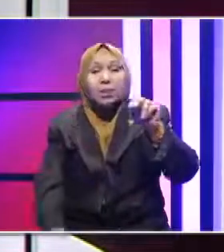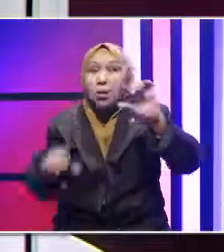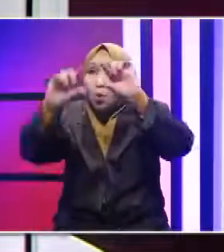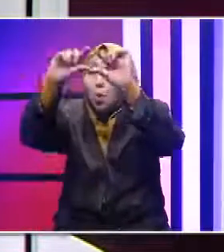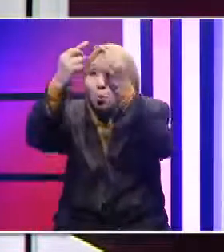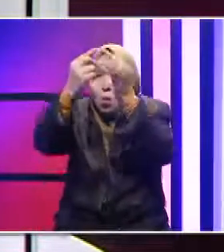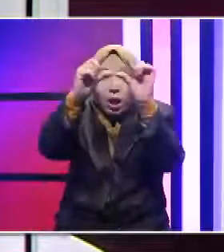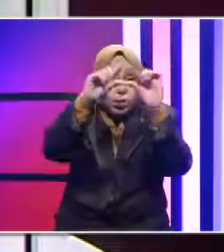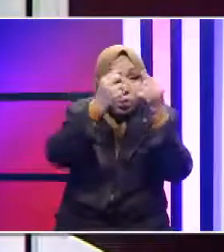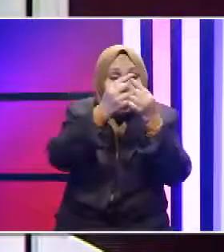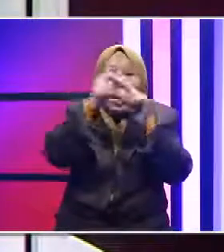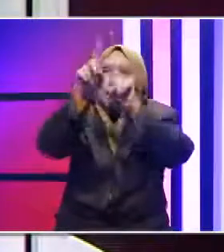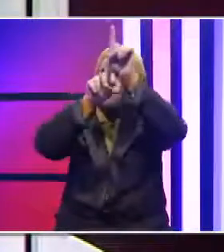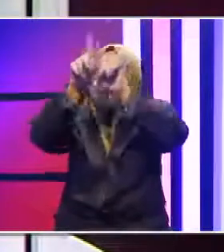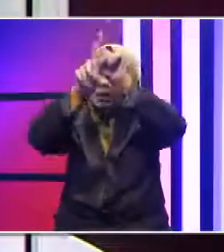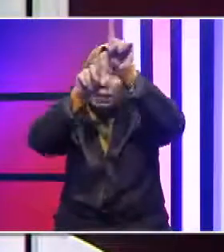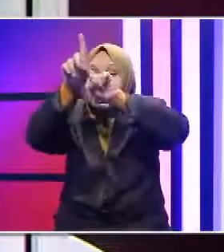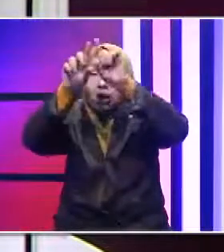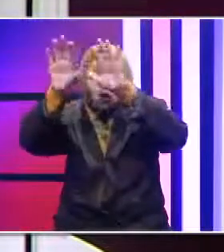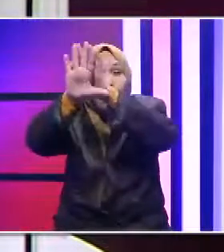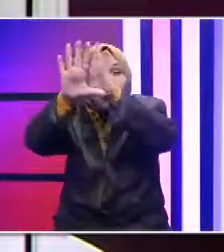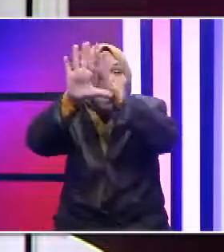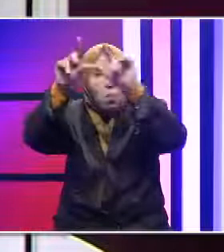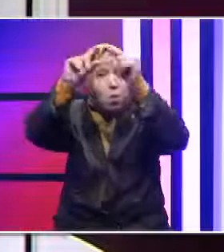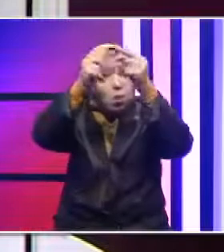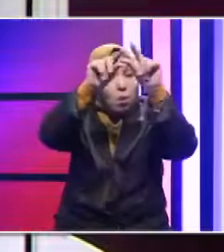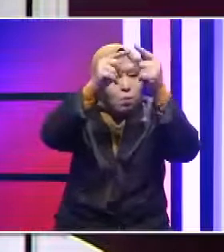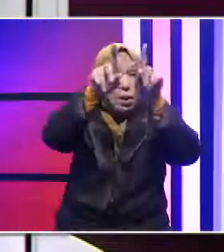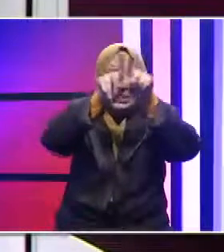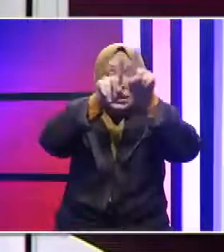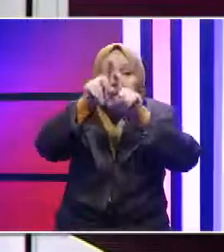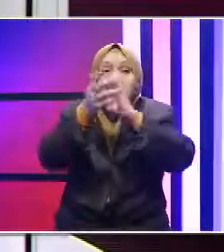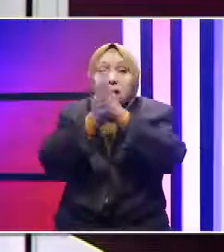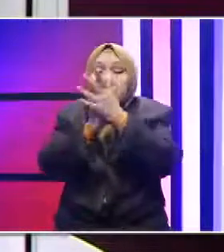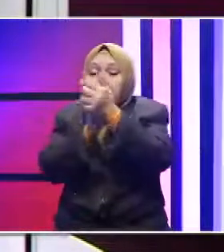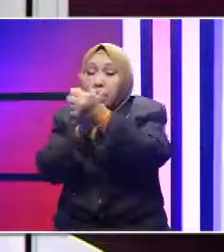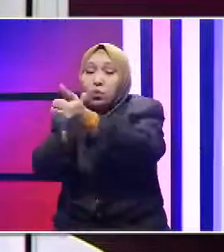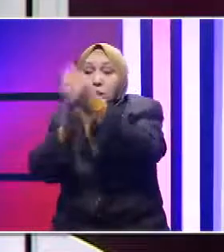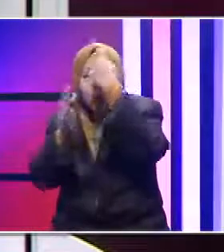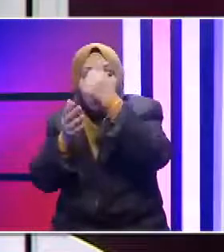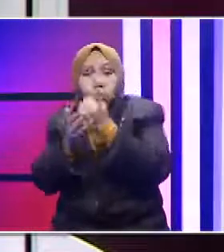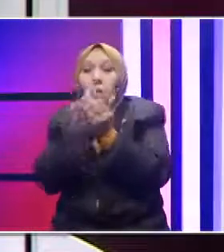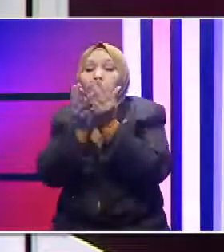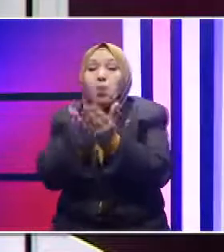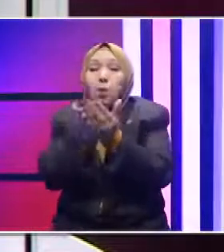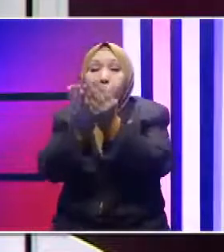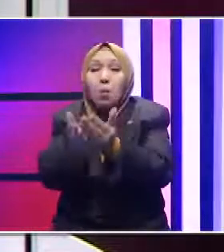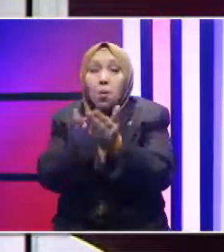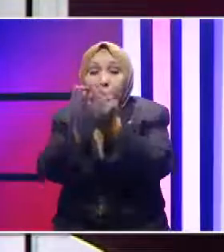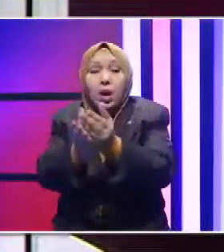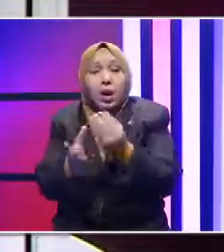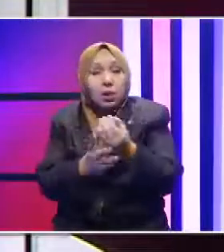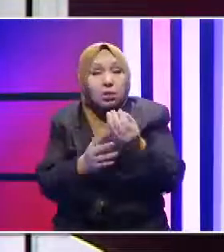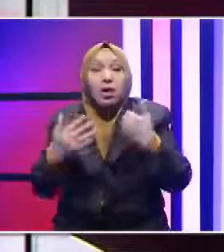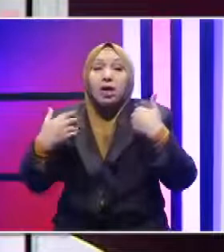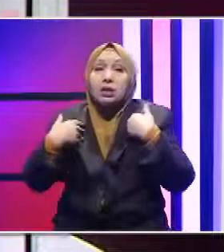bintang. Gugusan bintang. Bintang-bintang yang banyak itu biasanya dijadikan sebagai panduan bagi pelayar kapal ataupun yang